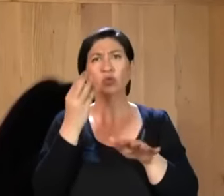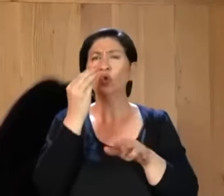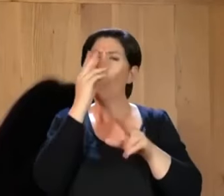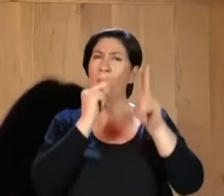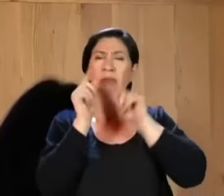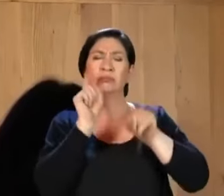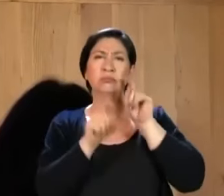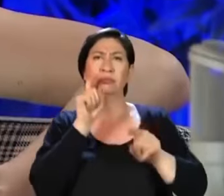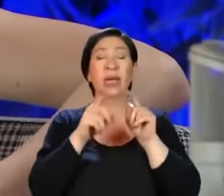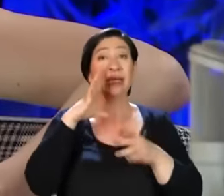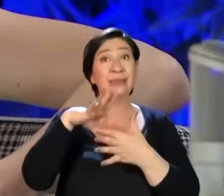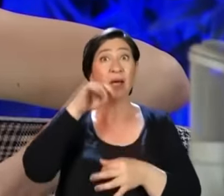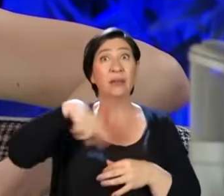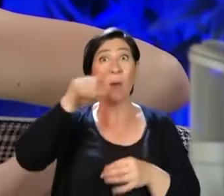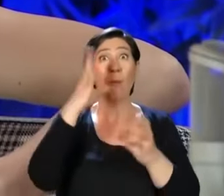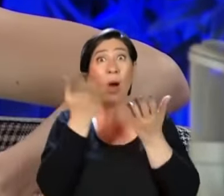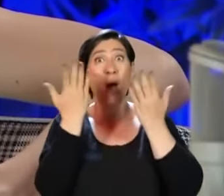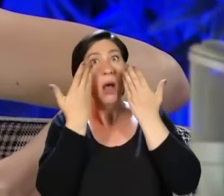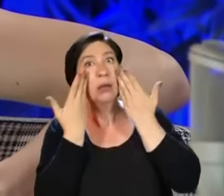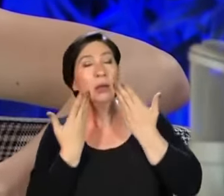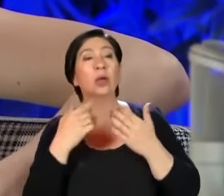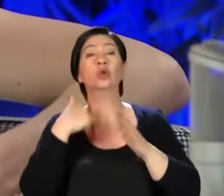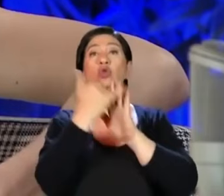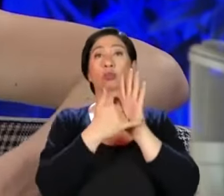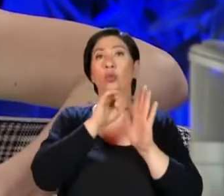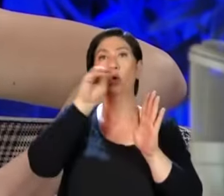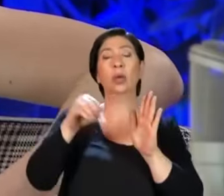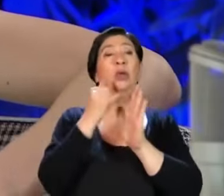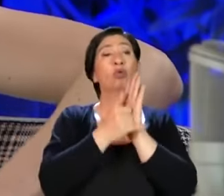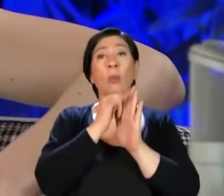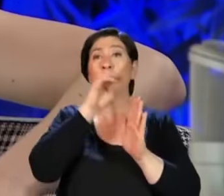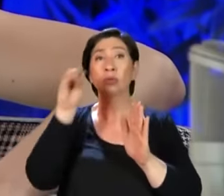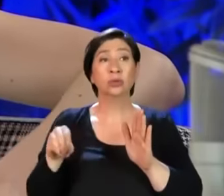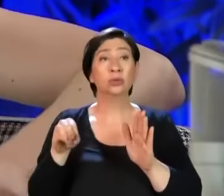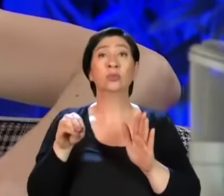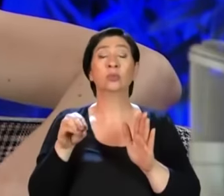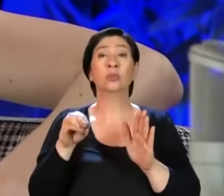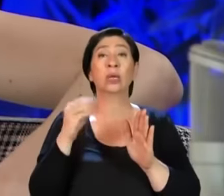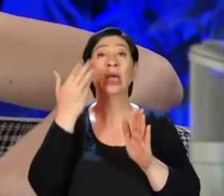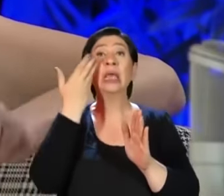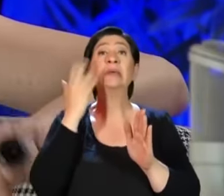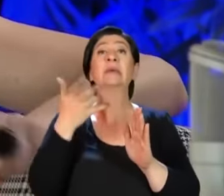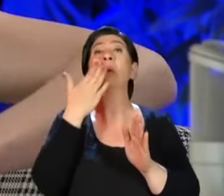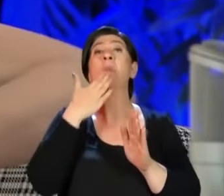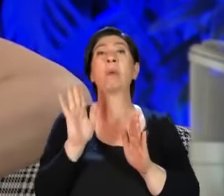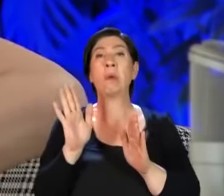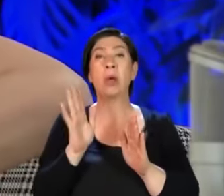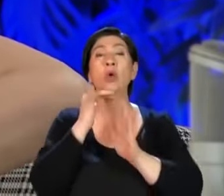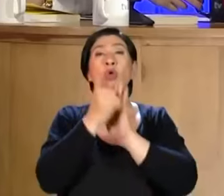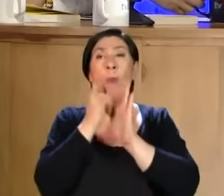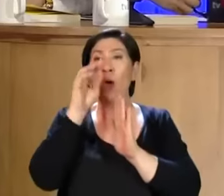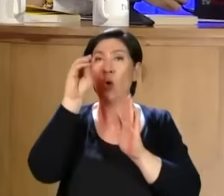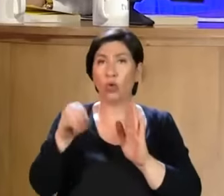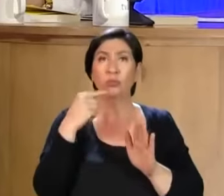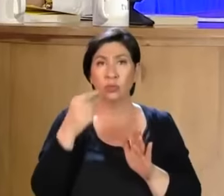beğenildi insanlar bayağı izliyordu bunu YouTube'a koyun dediler YouTube'a koyunca o kadar izlenmiyor Yani bunu YouTube'a